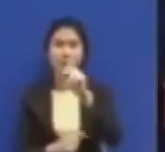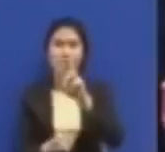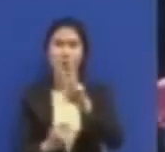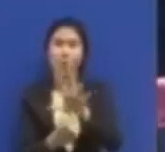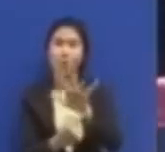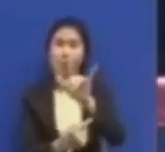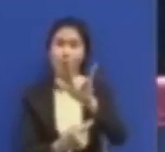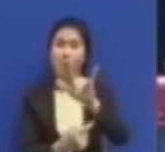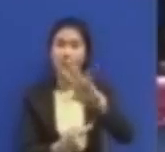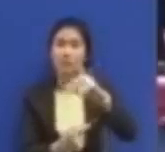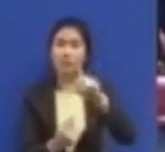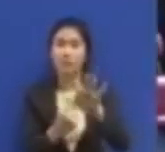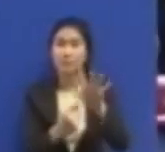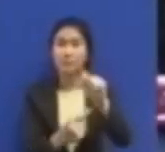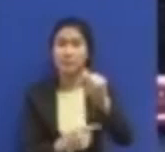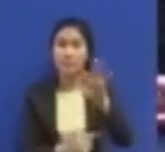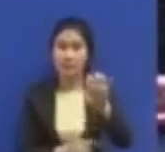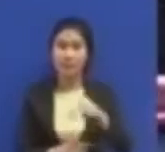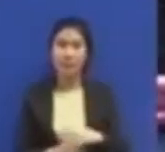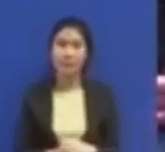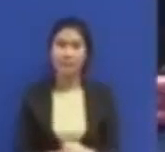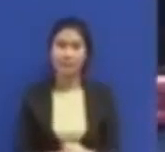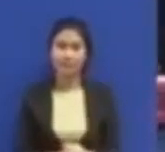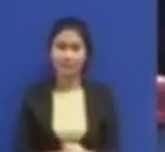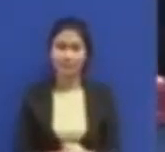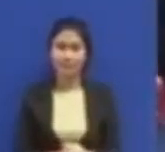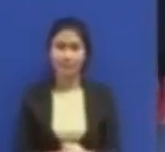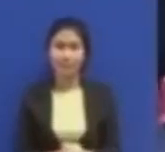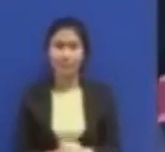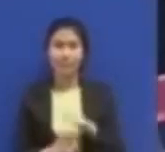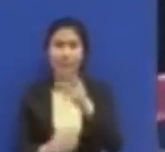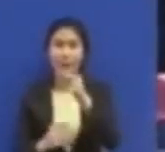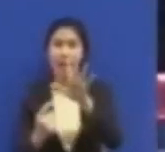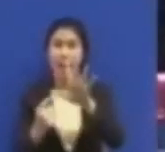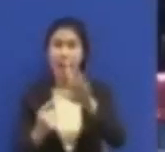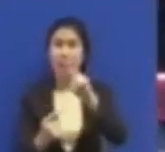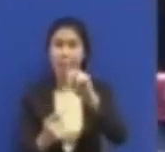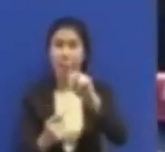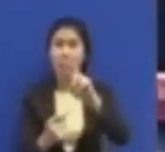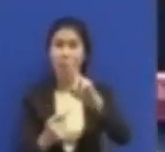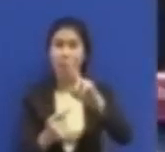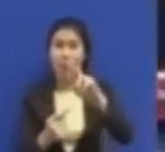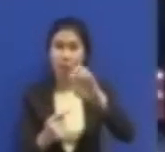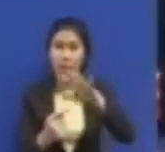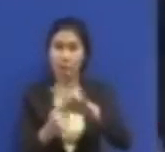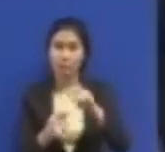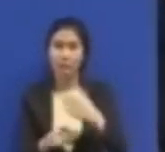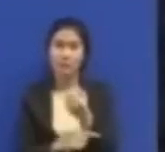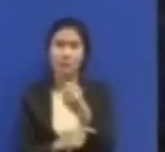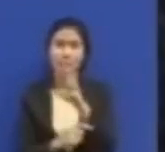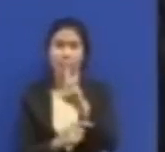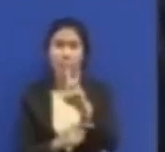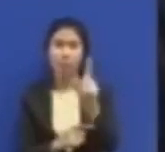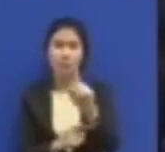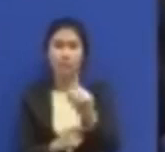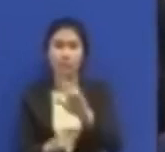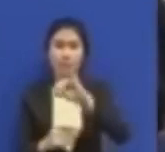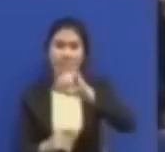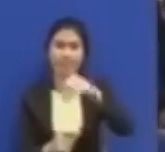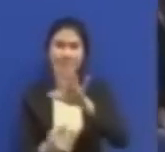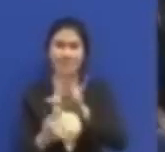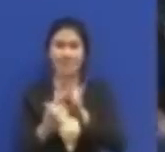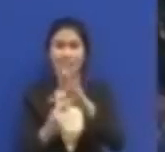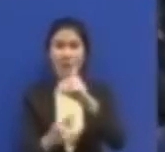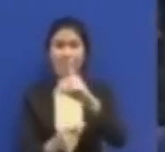งสุภลานนท์ 15. นายคำนูนสิทธิสมาน 16. นายจเดชอินสว่